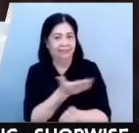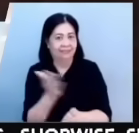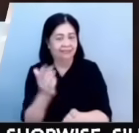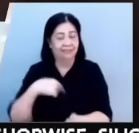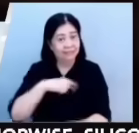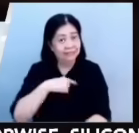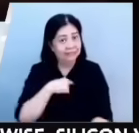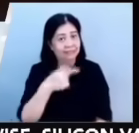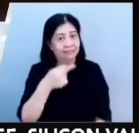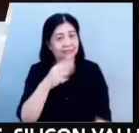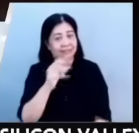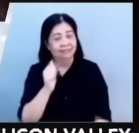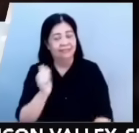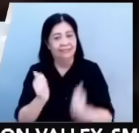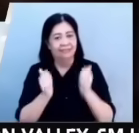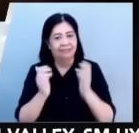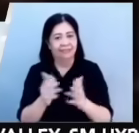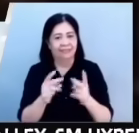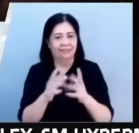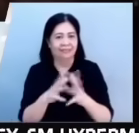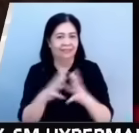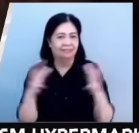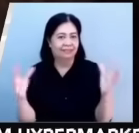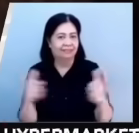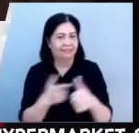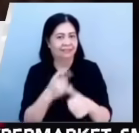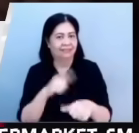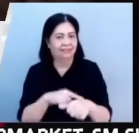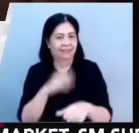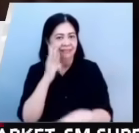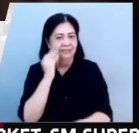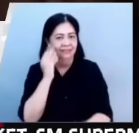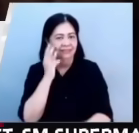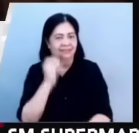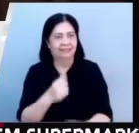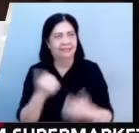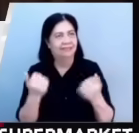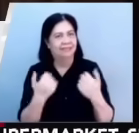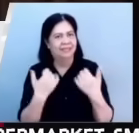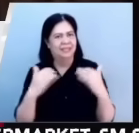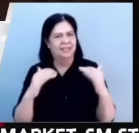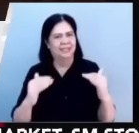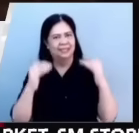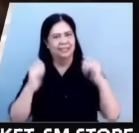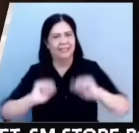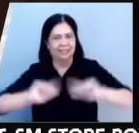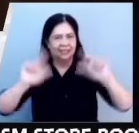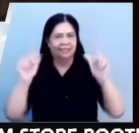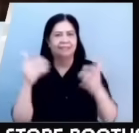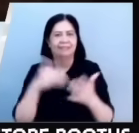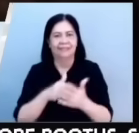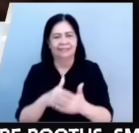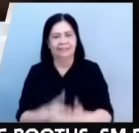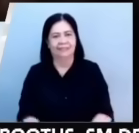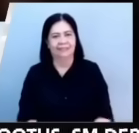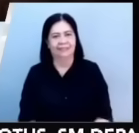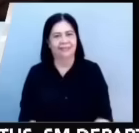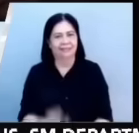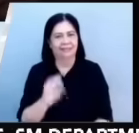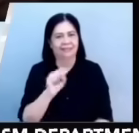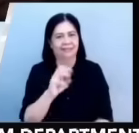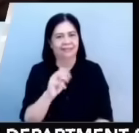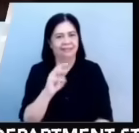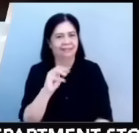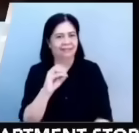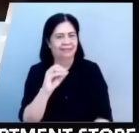GMA artists. Sobrang saya. First time ko na-experience yung ganitong live ulit sa SMOA. And grabe, sobrang